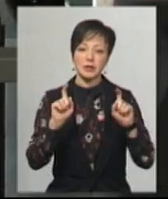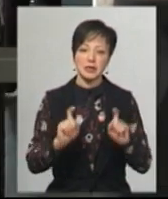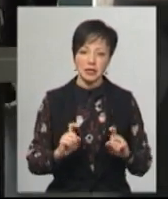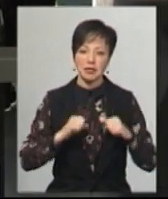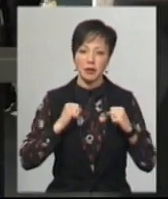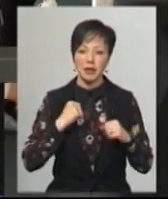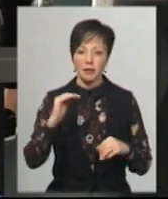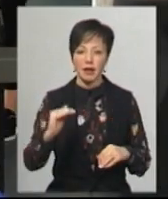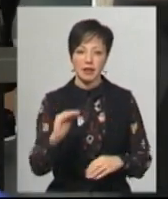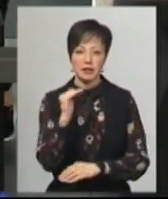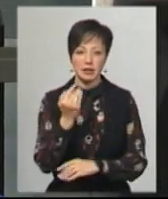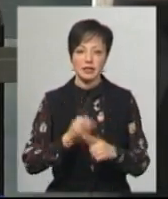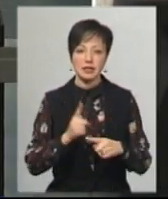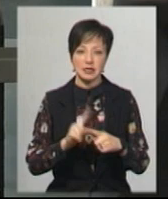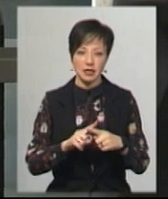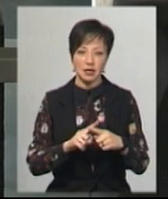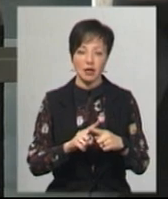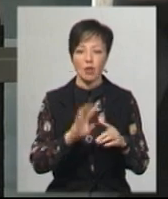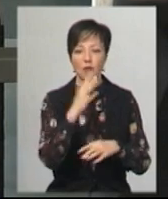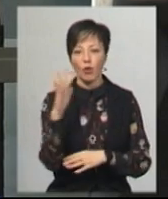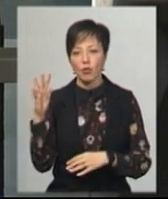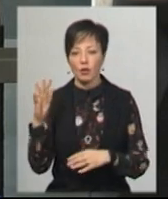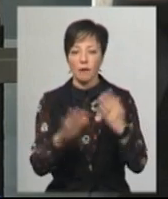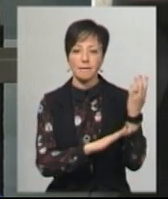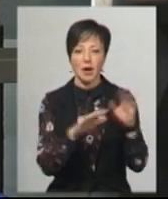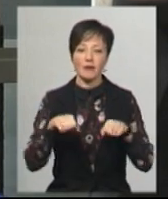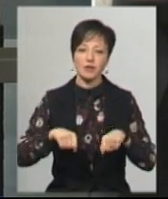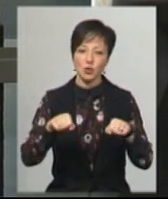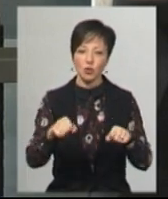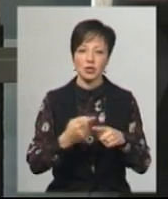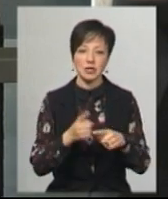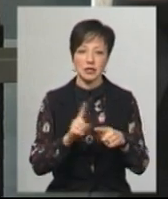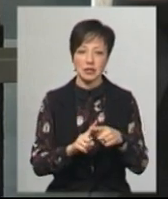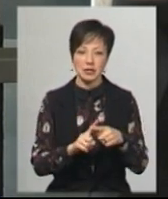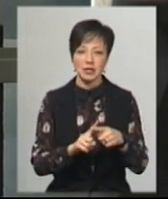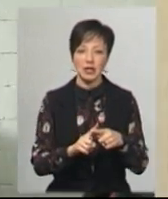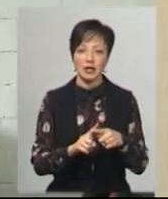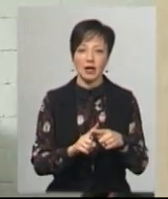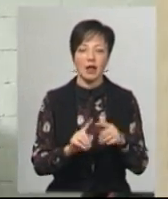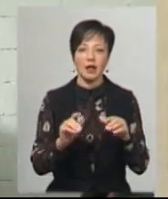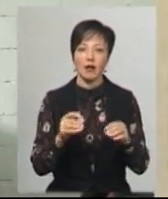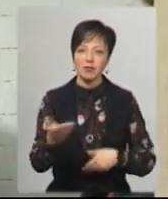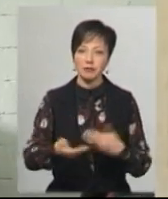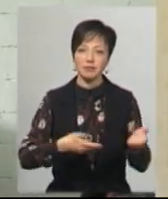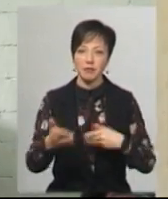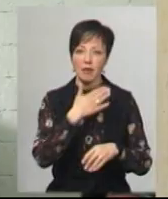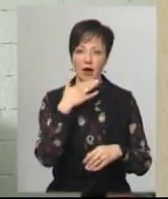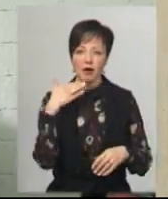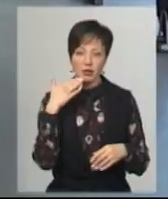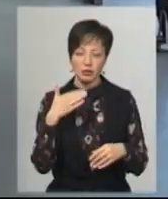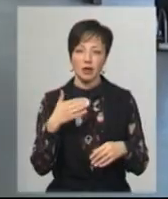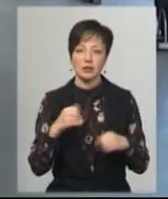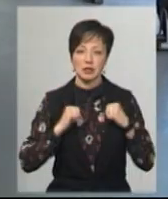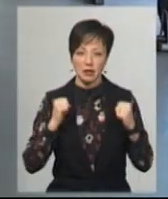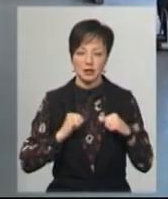мене маленька дитина, тобто це прогулянки в парк з коляскою, з візочком. Це менше 10 тисяч кроків не виходило. Так